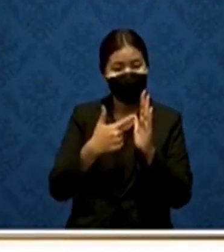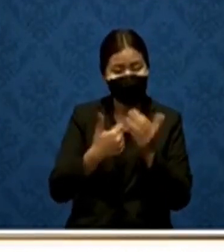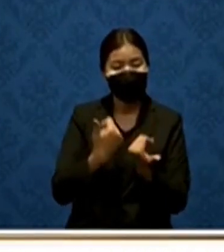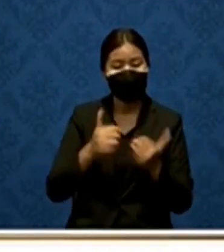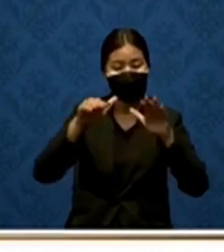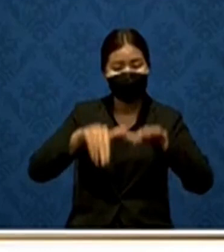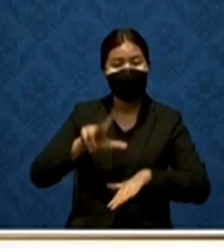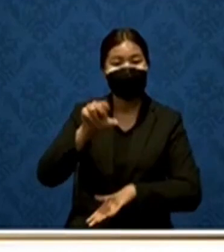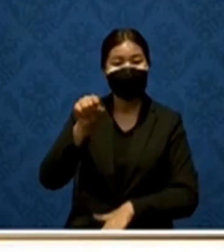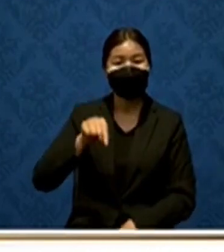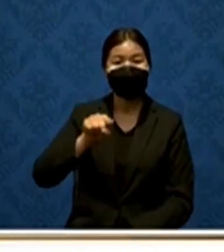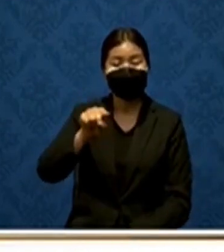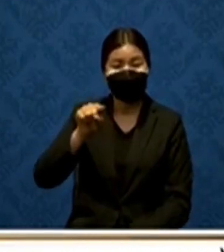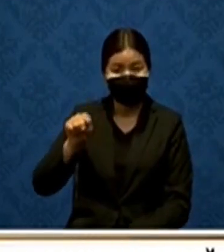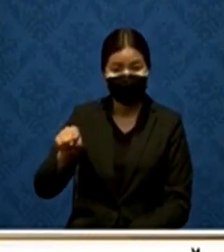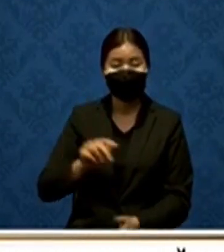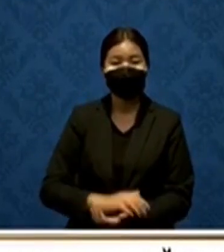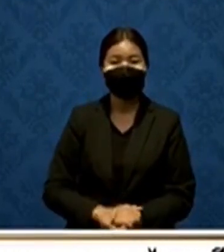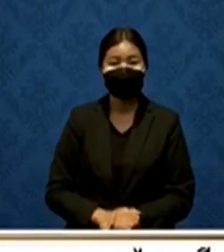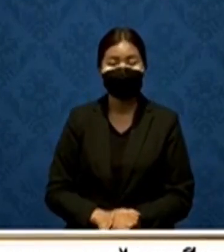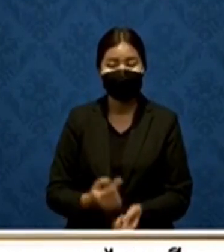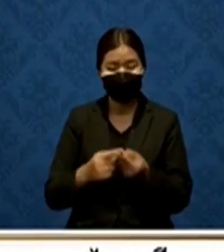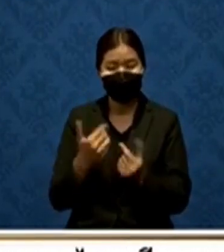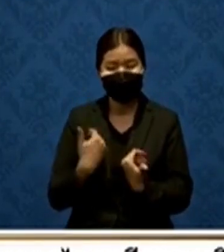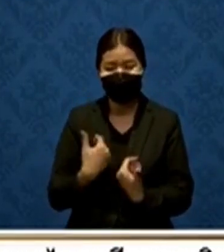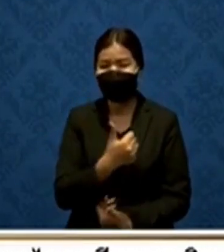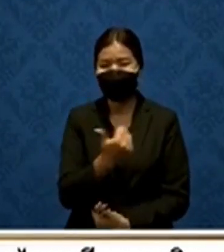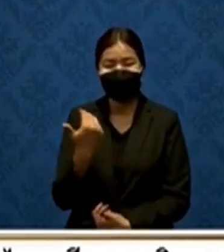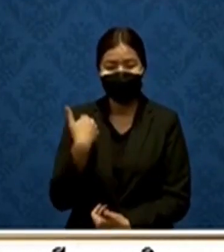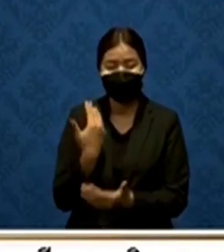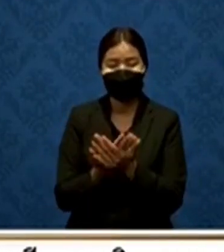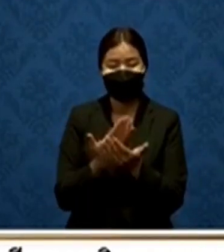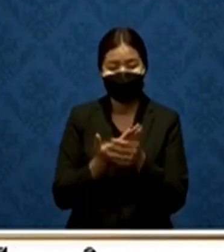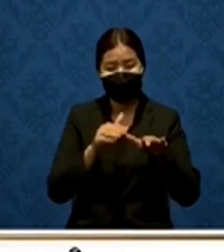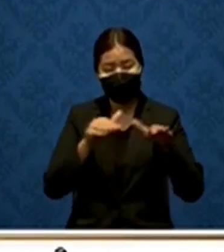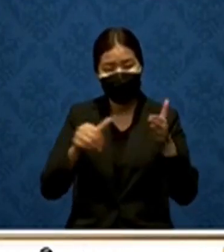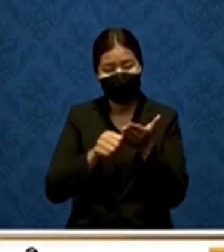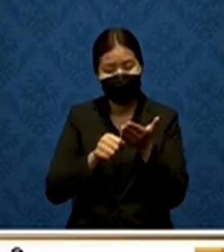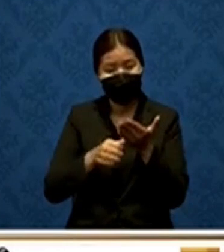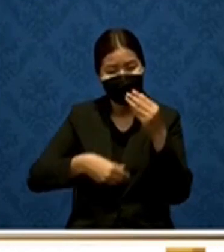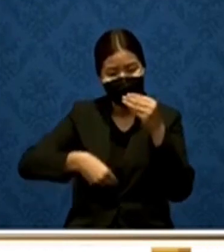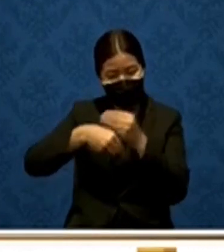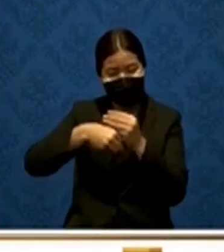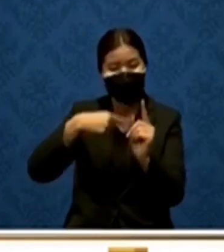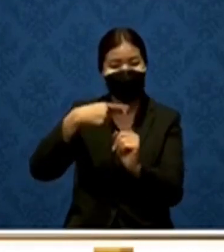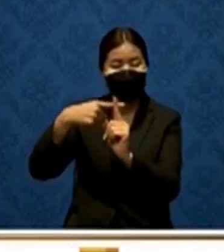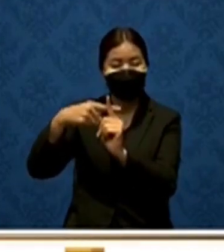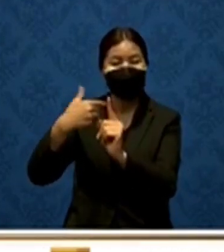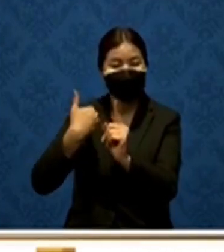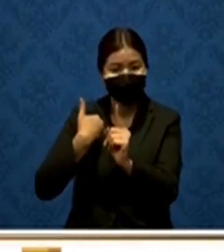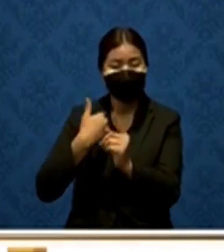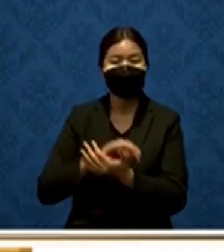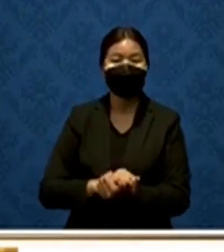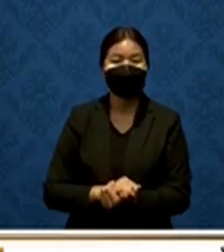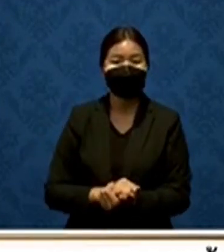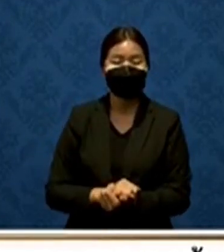ลง 30%แต่ว่ากมีหลายตัวครับที่ราคาปรับสูงขึ้นเช่นเดียวกัน อันนี้เป็น